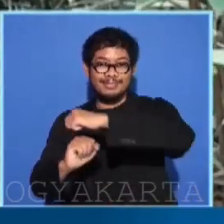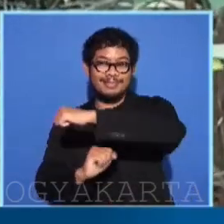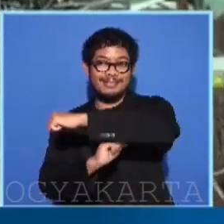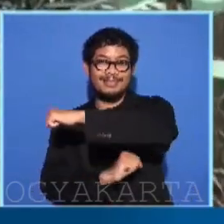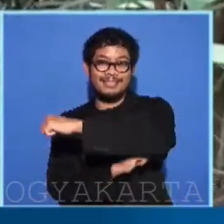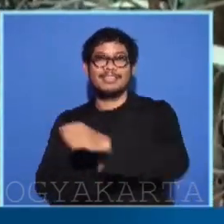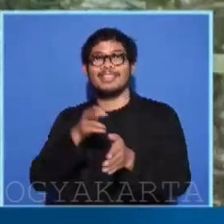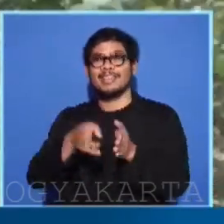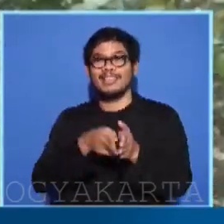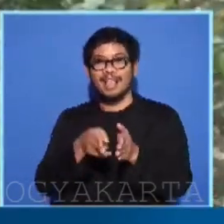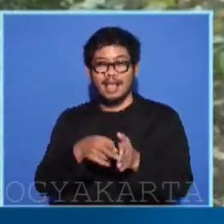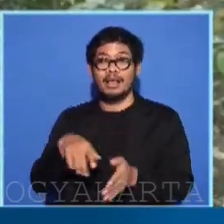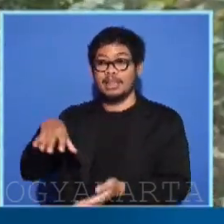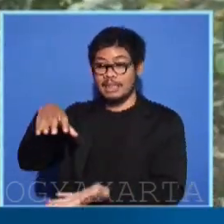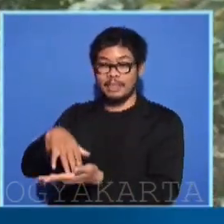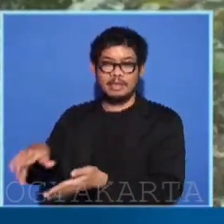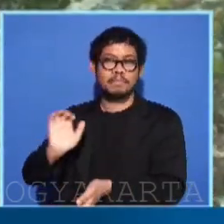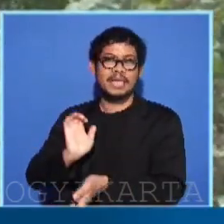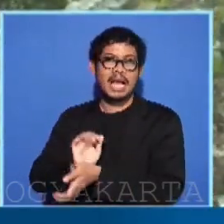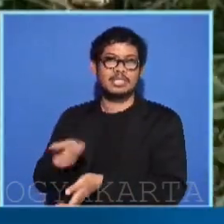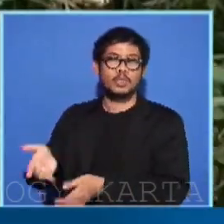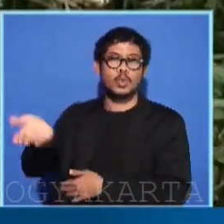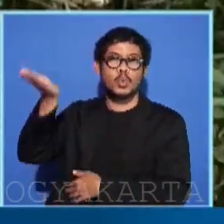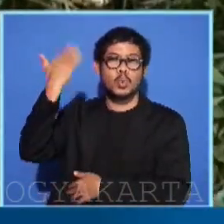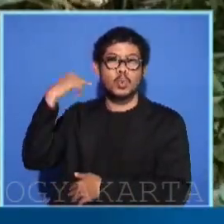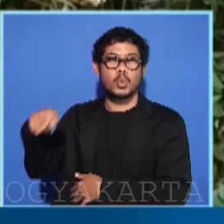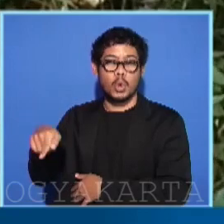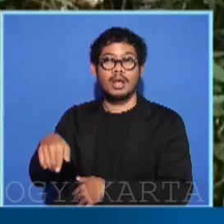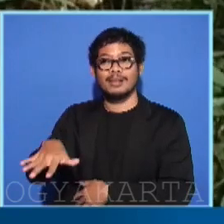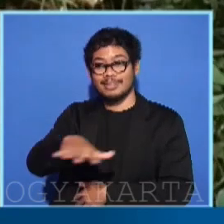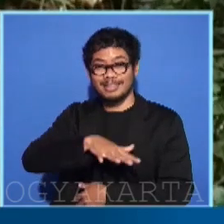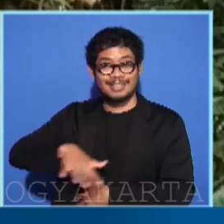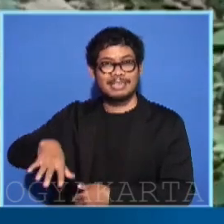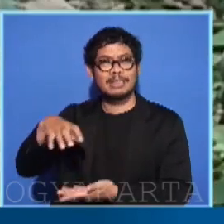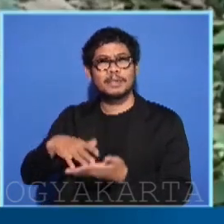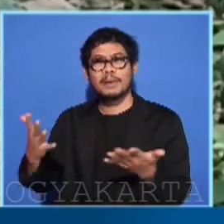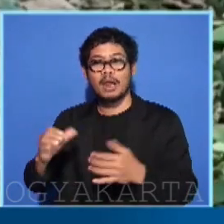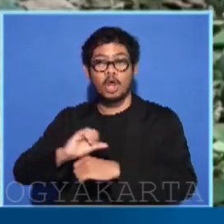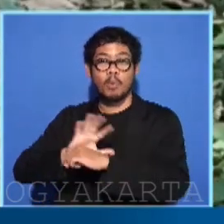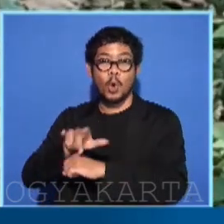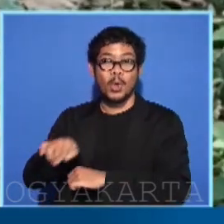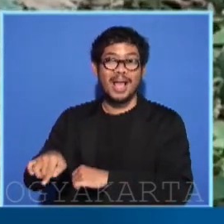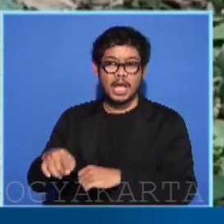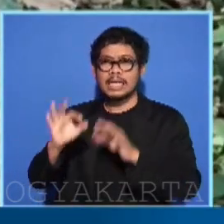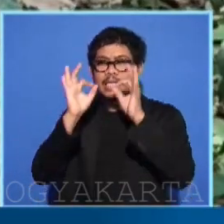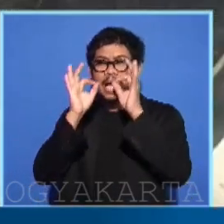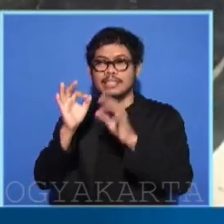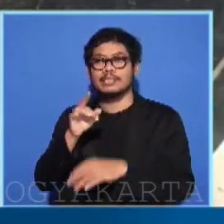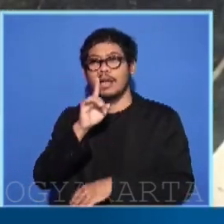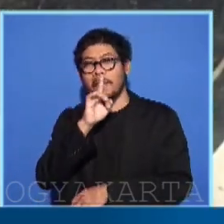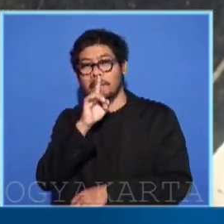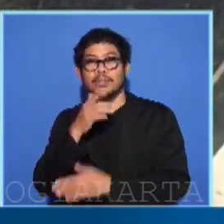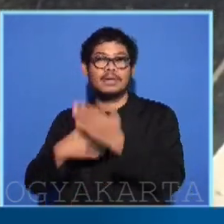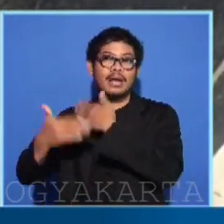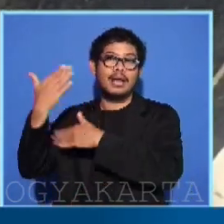padukuhanerian kalelurahan hangorejo kokap Kulon Progo dua situs ini merupakan Saksi Bisu sejarah yang menjadi bukti keberadaan